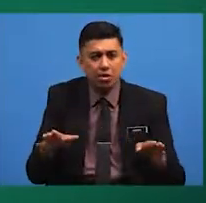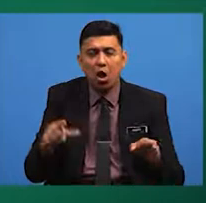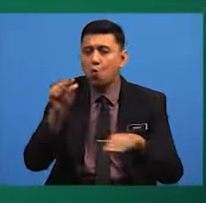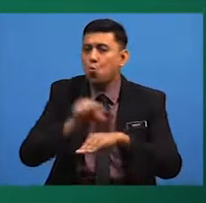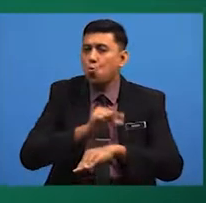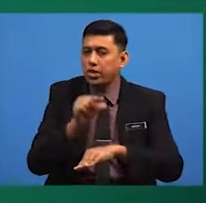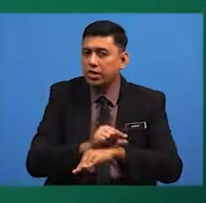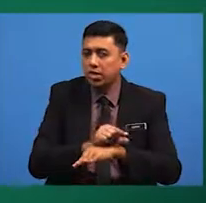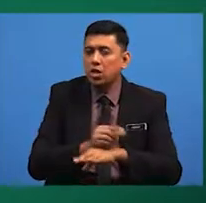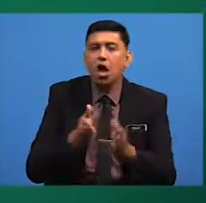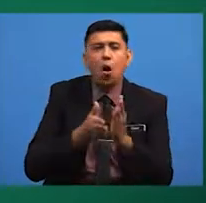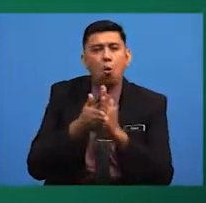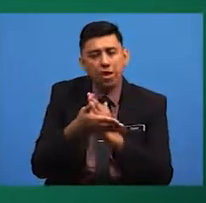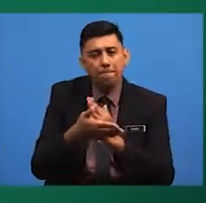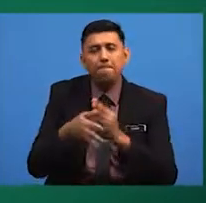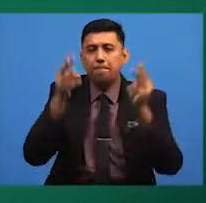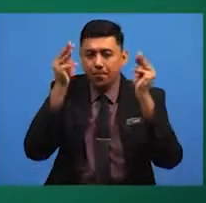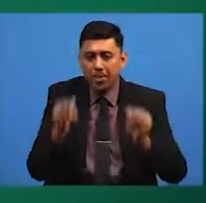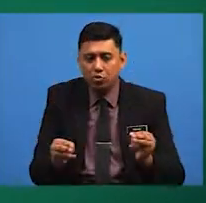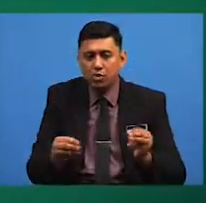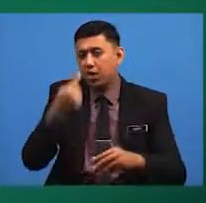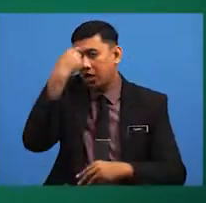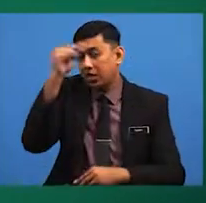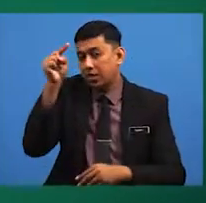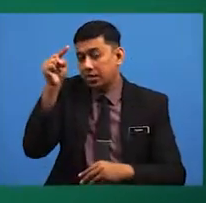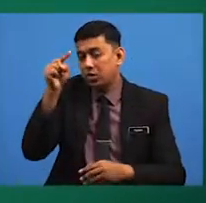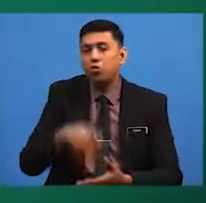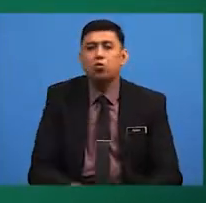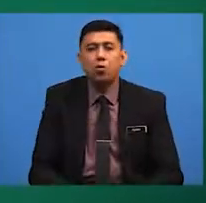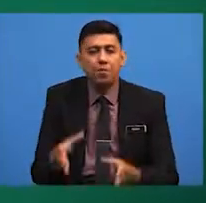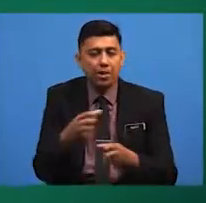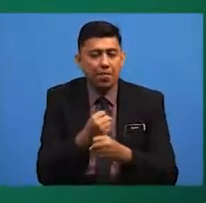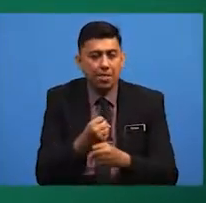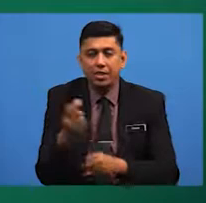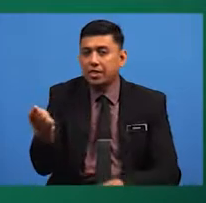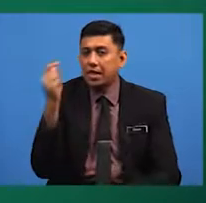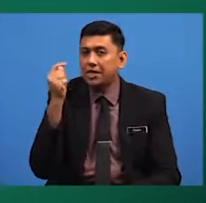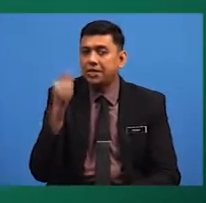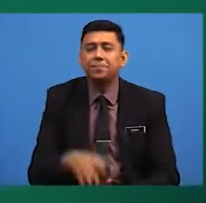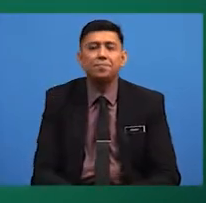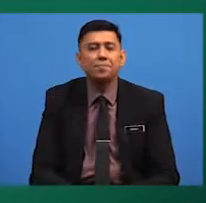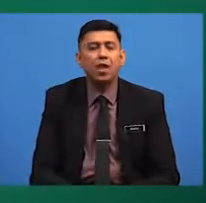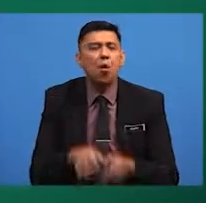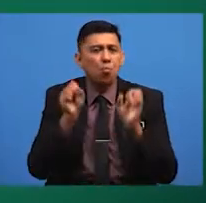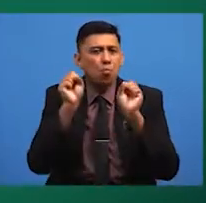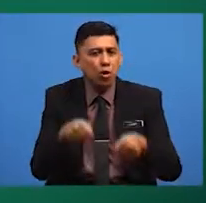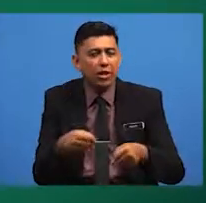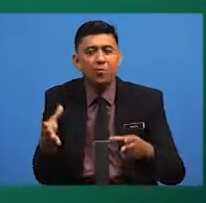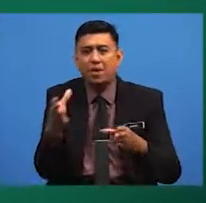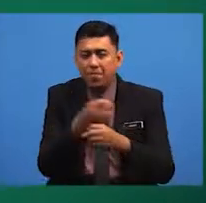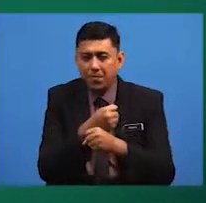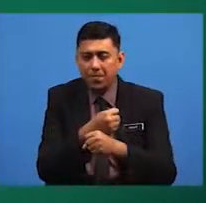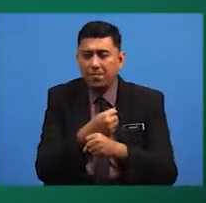digunakan oleh manusia untuk menjana tenaga air boleh diperolehi